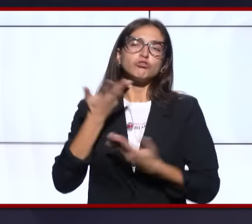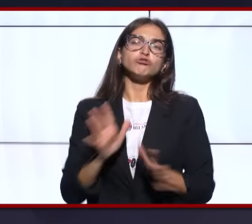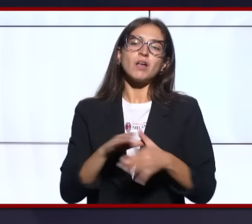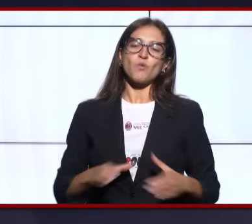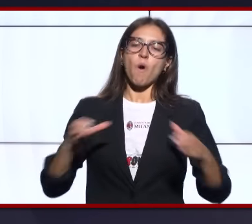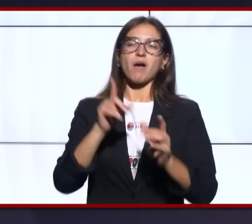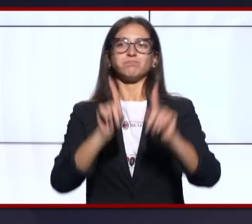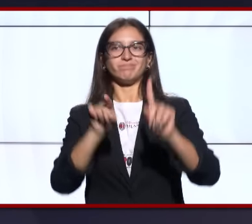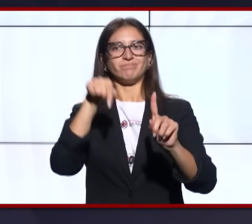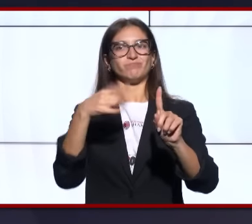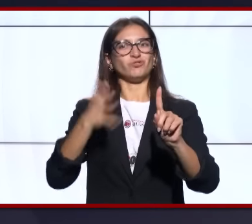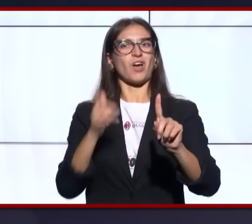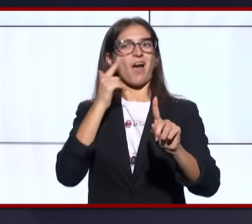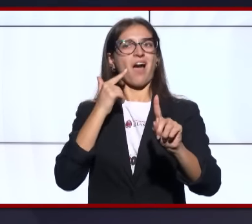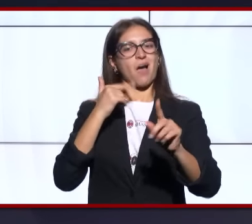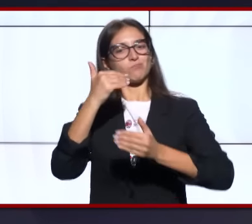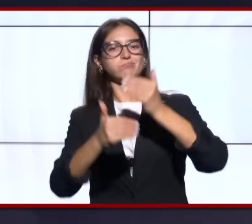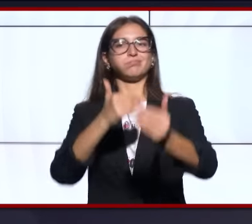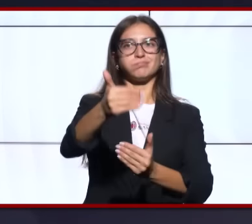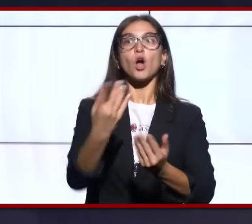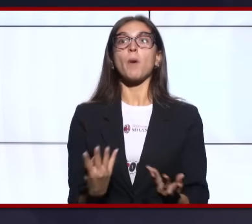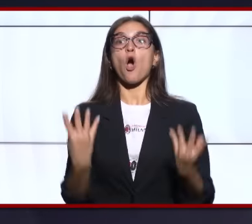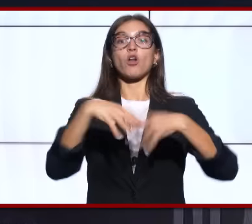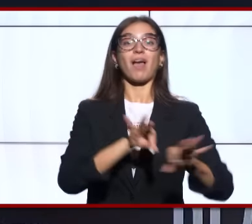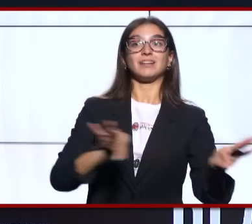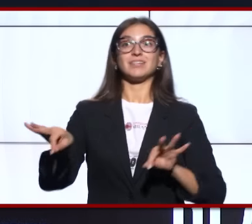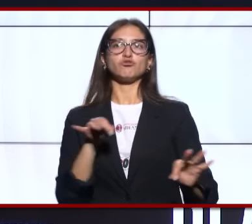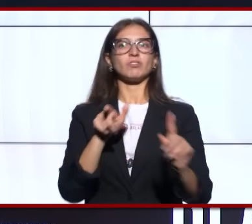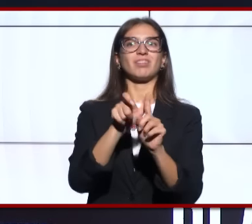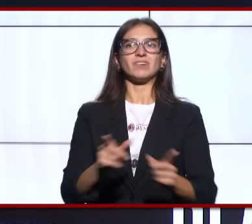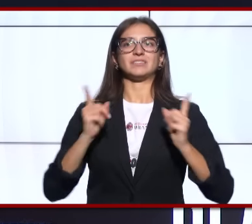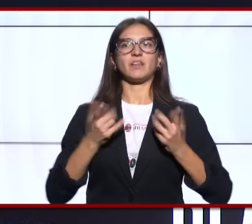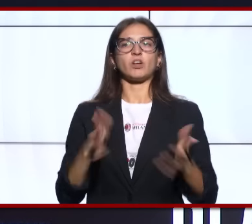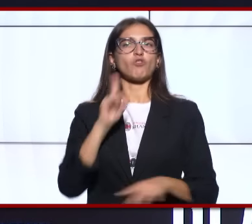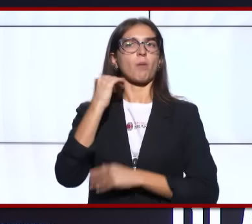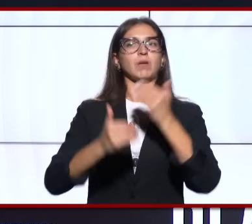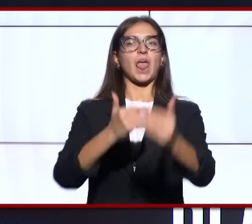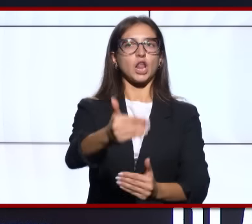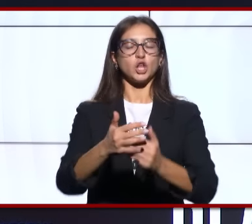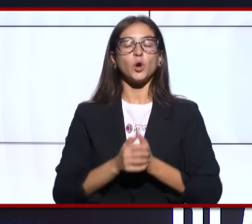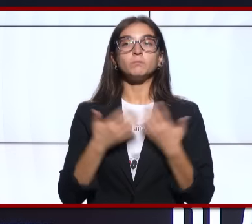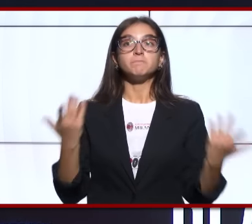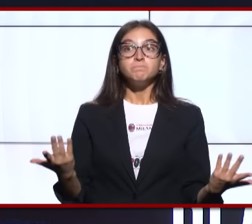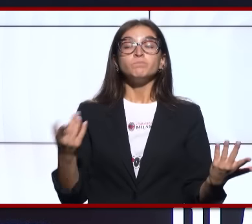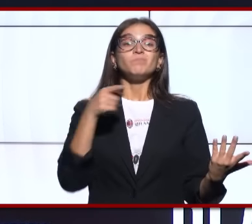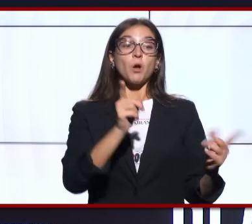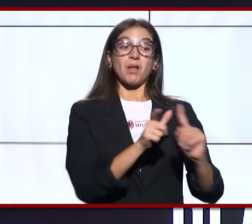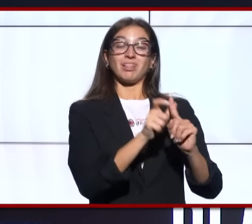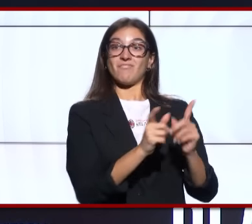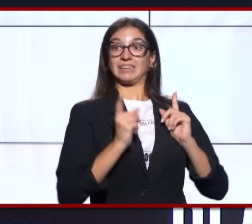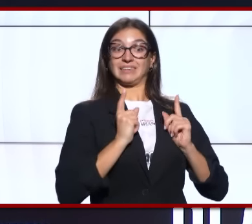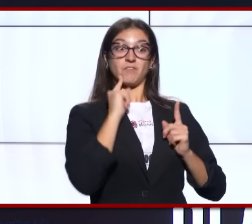grande in termo di organiz defensiva offensivamente perio